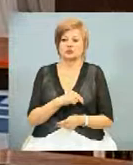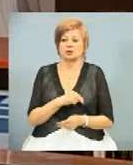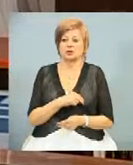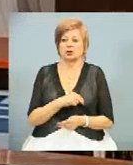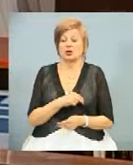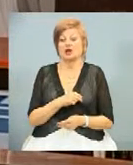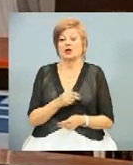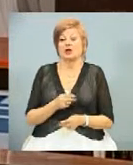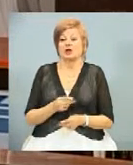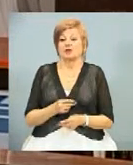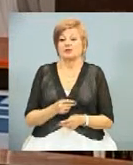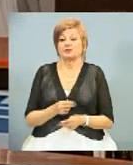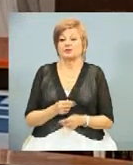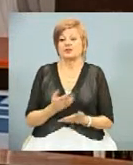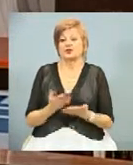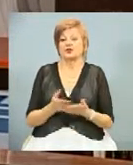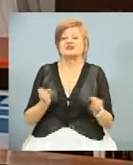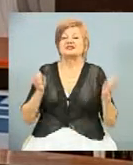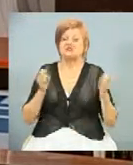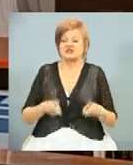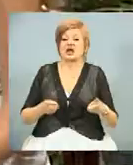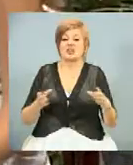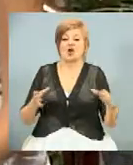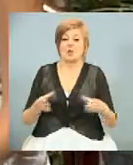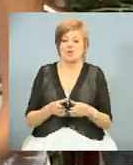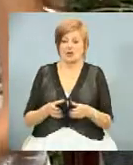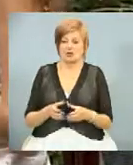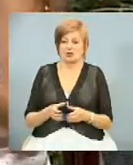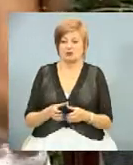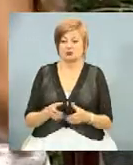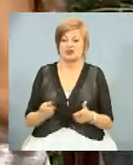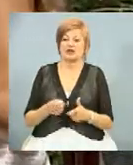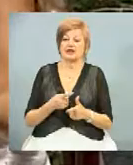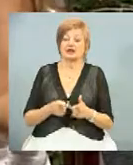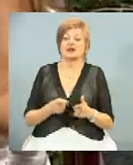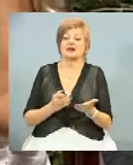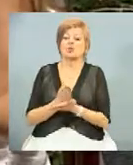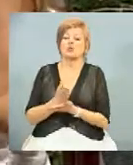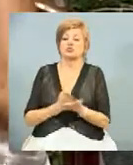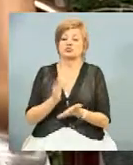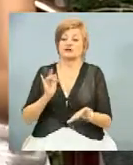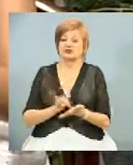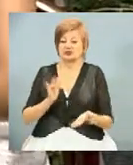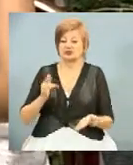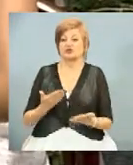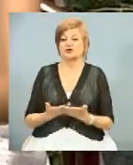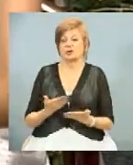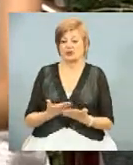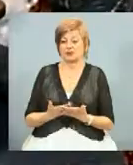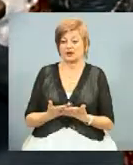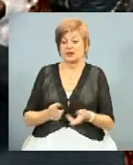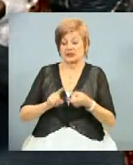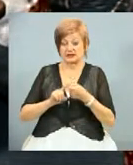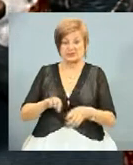Ось якихось спеціальних компаніях. Або сервісних центрах, наприклад. Так? От, наприклад, заразиться наш